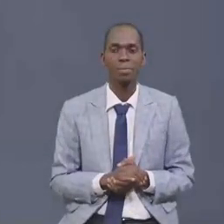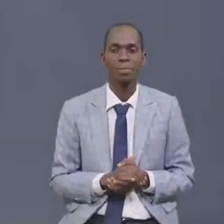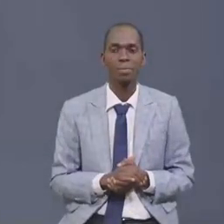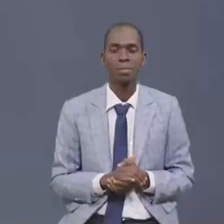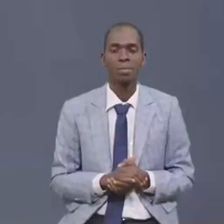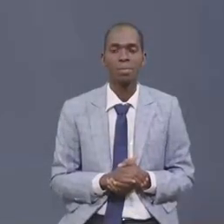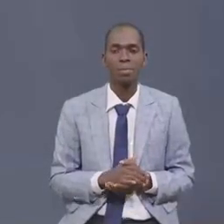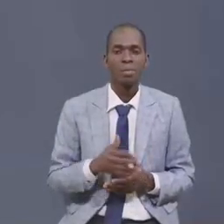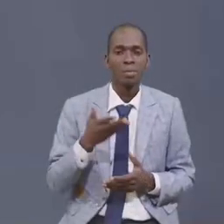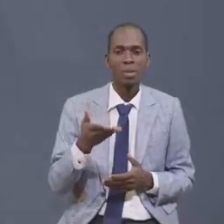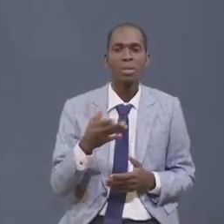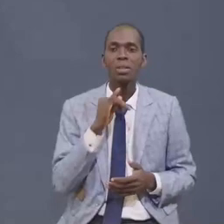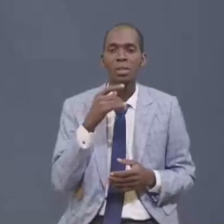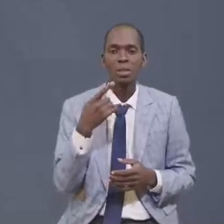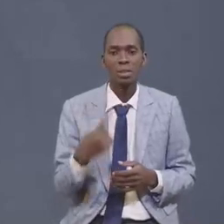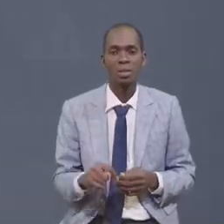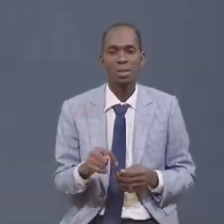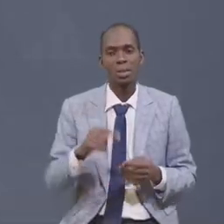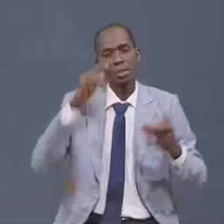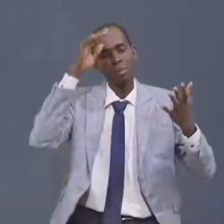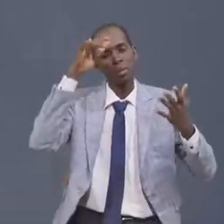Il y a l'espérance ou l'attente du maître,